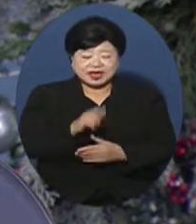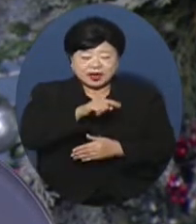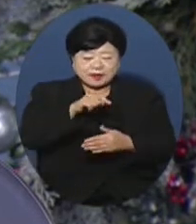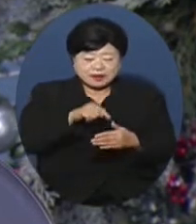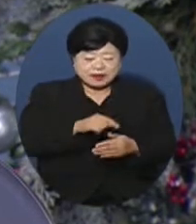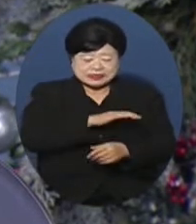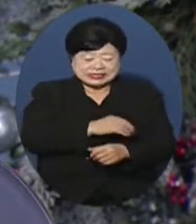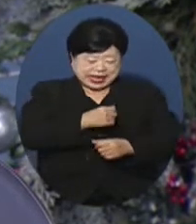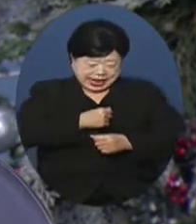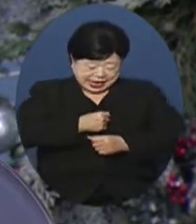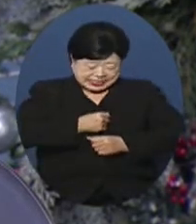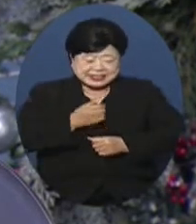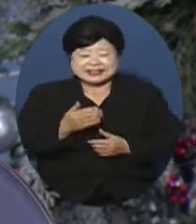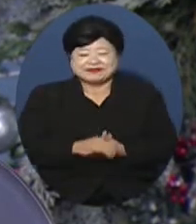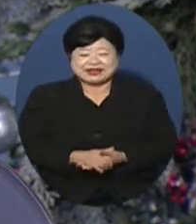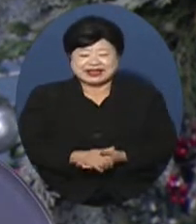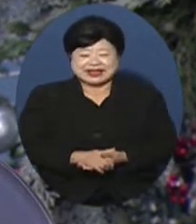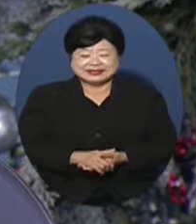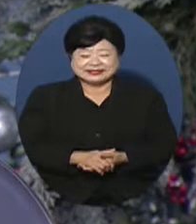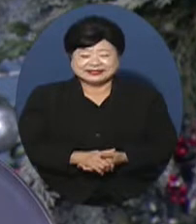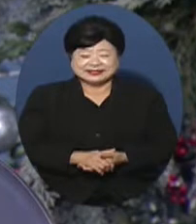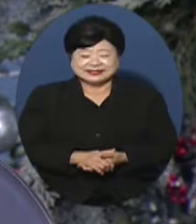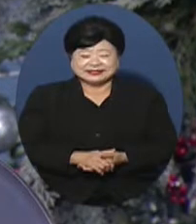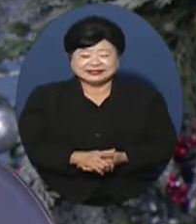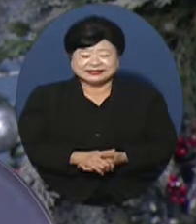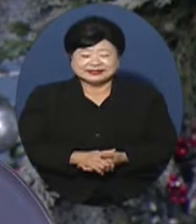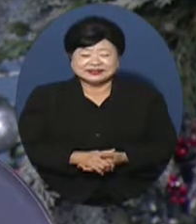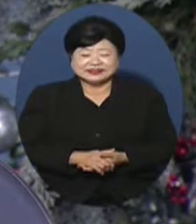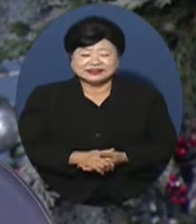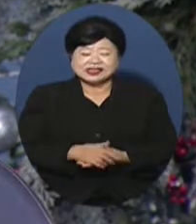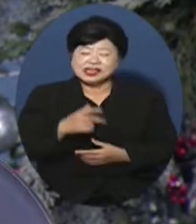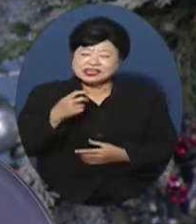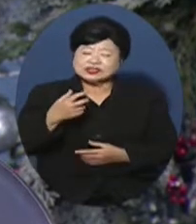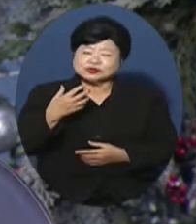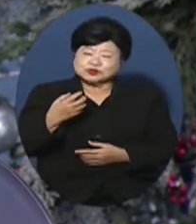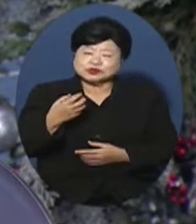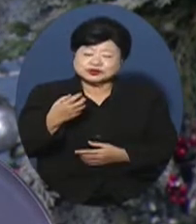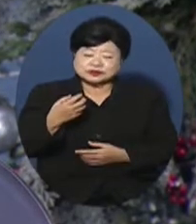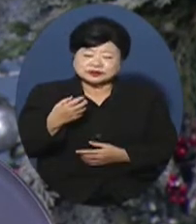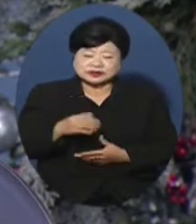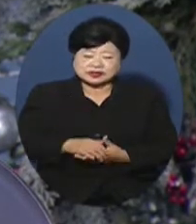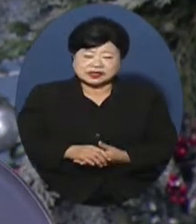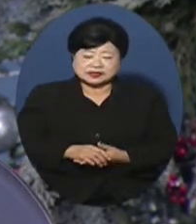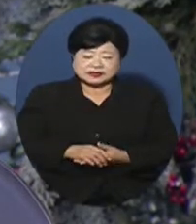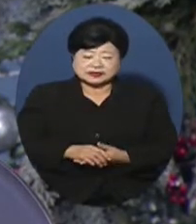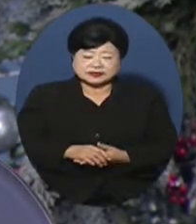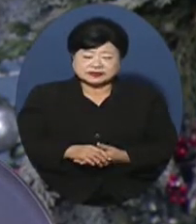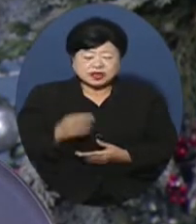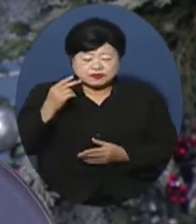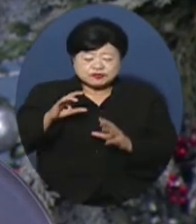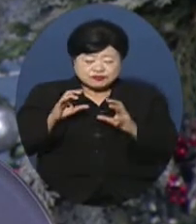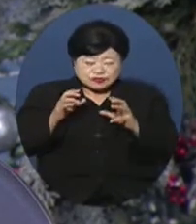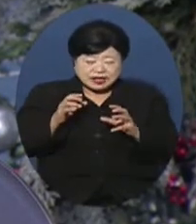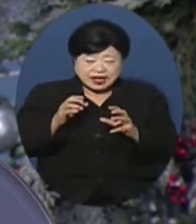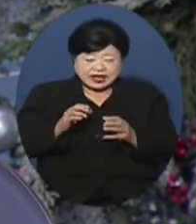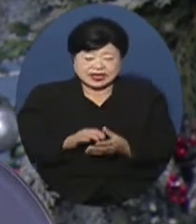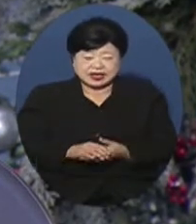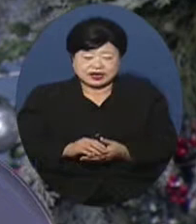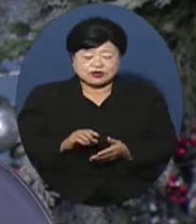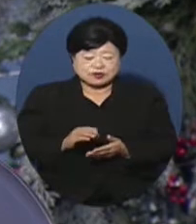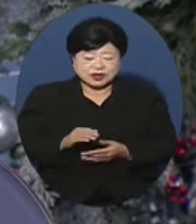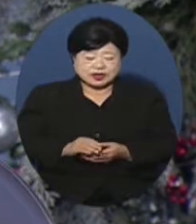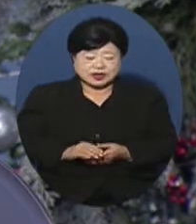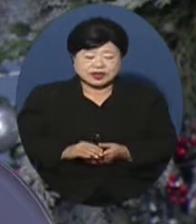지켜야 합니다 79 심히 왜 유명한 세계와 였던 헨리 워드 비처